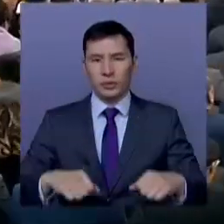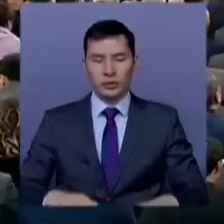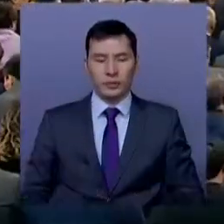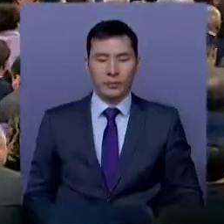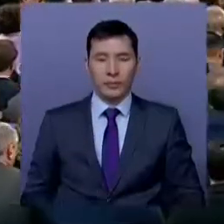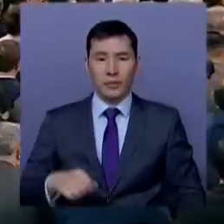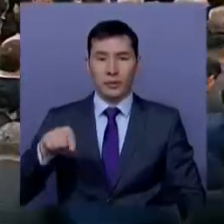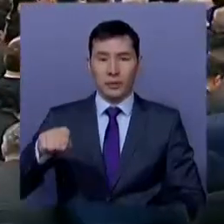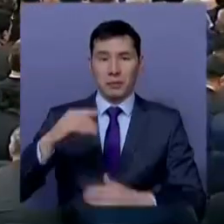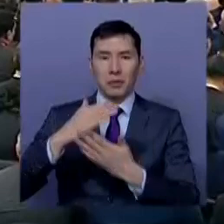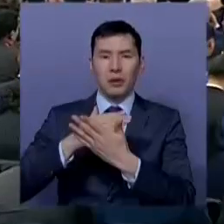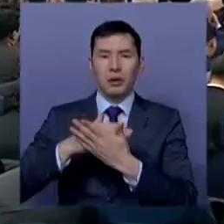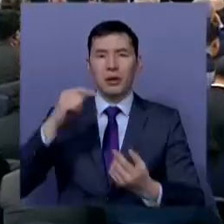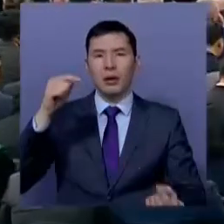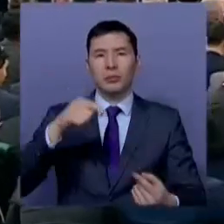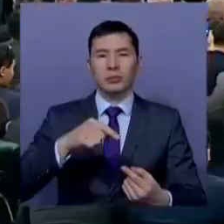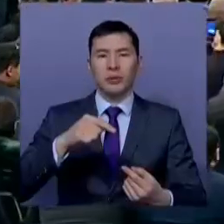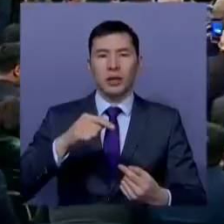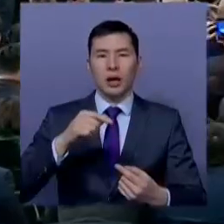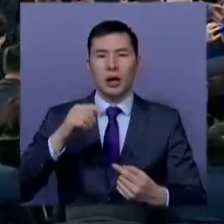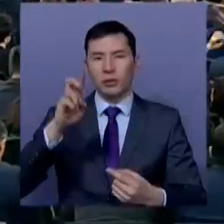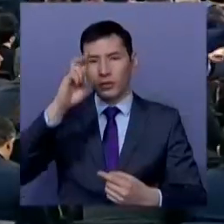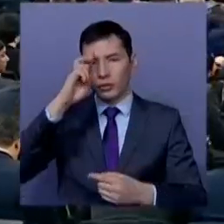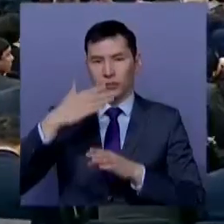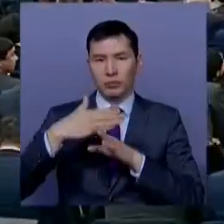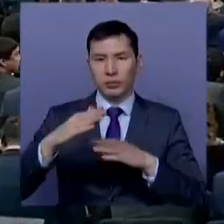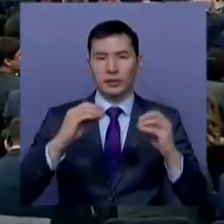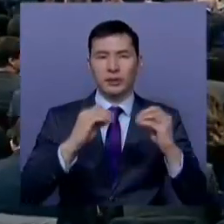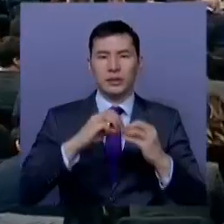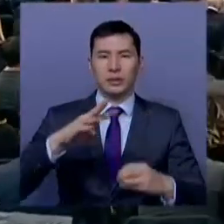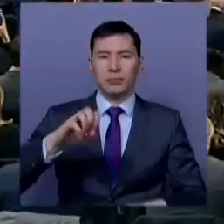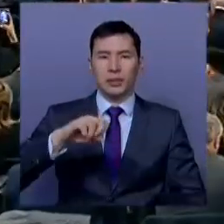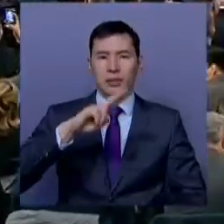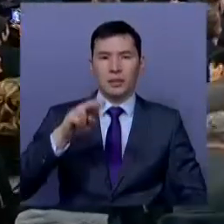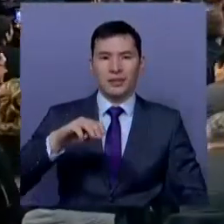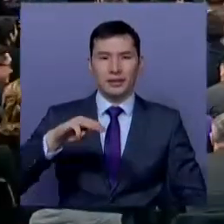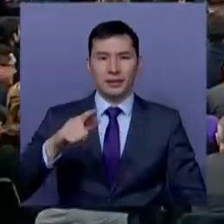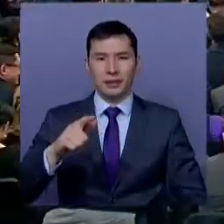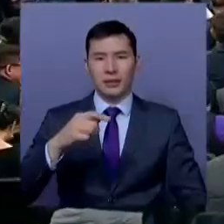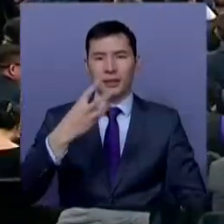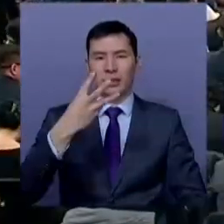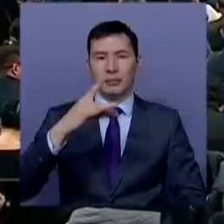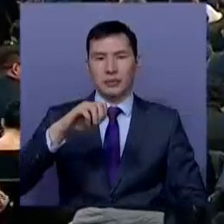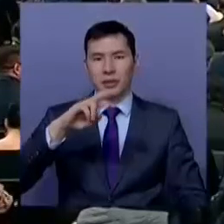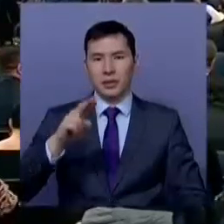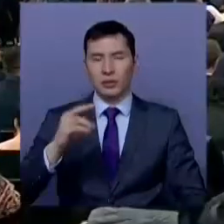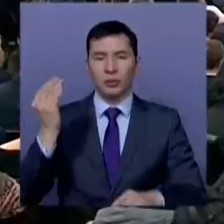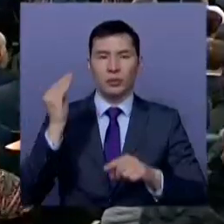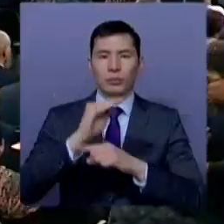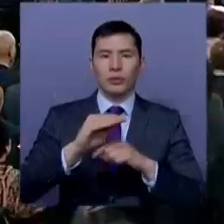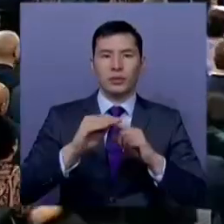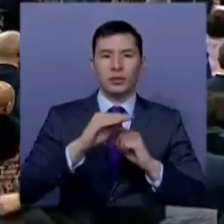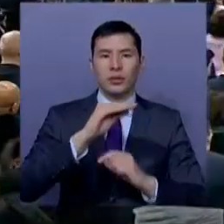На эту программу бюджетом было выделено 10 миллиардов тенге. 3 миллиарда добавил